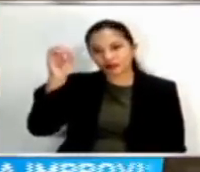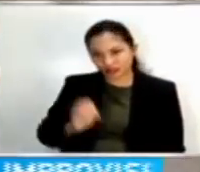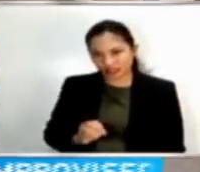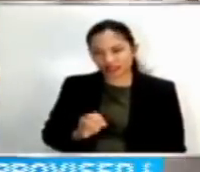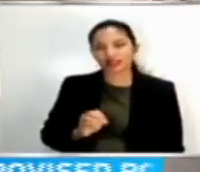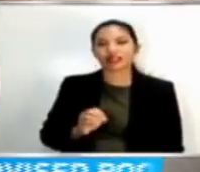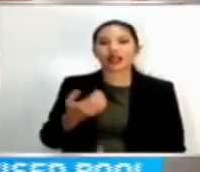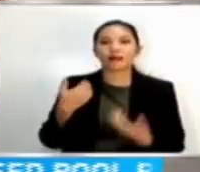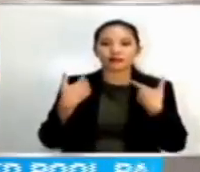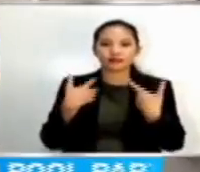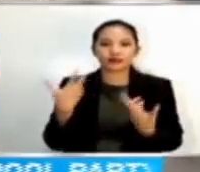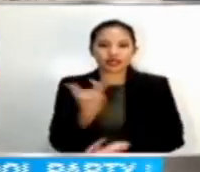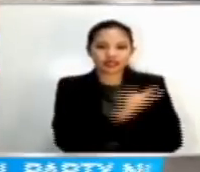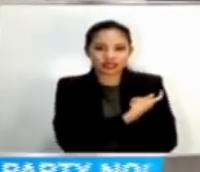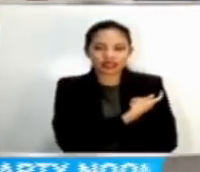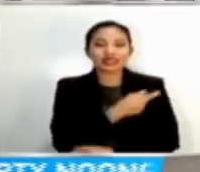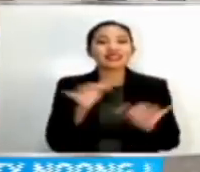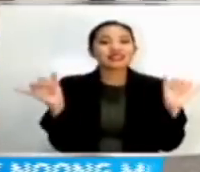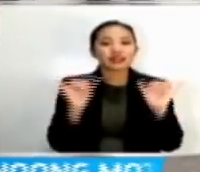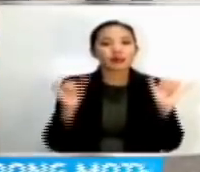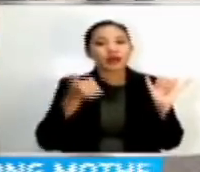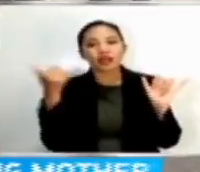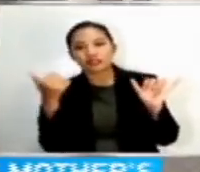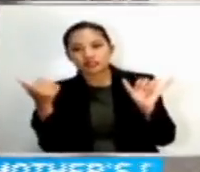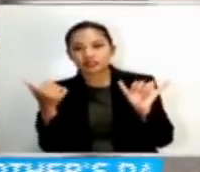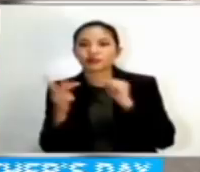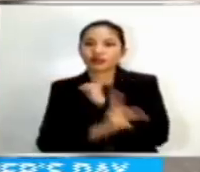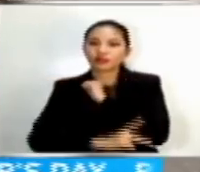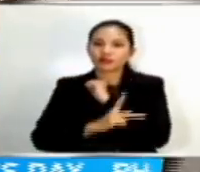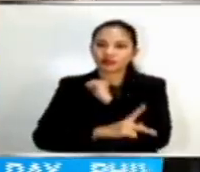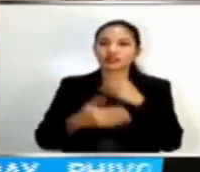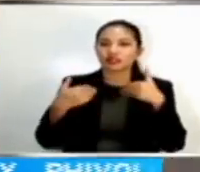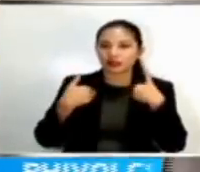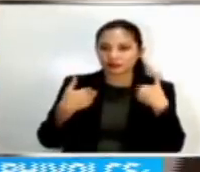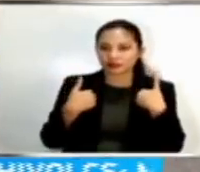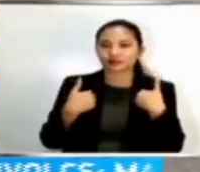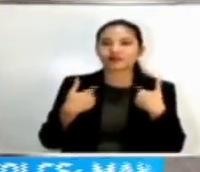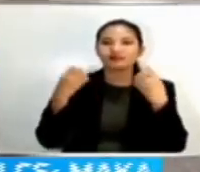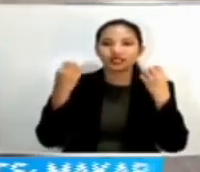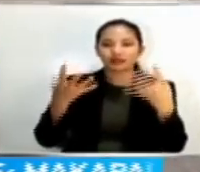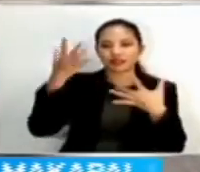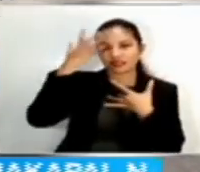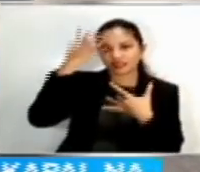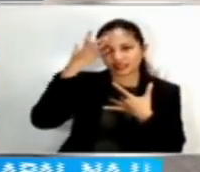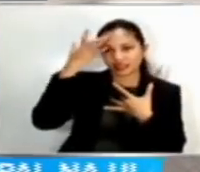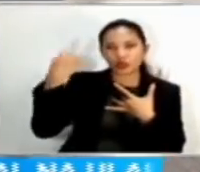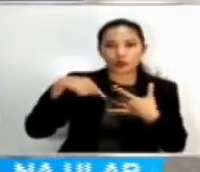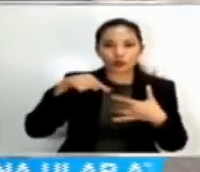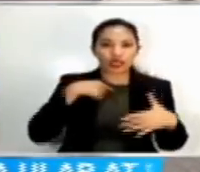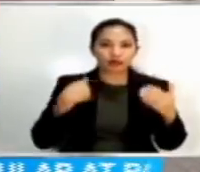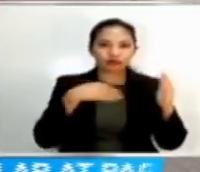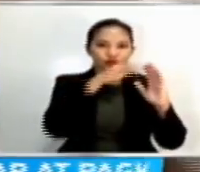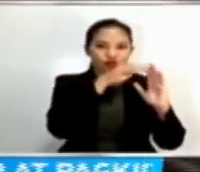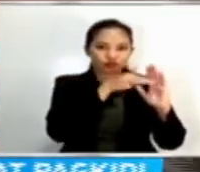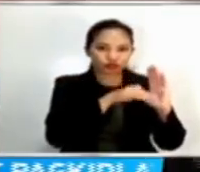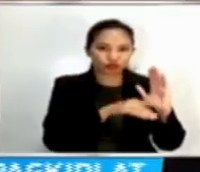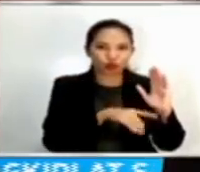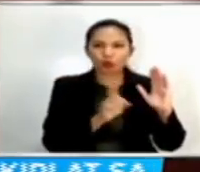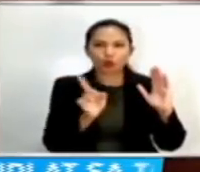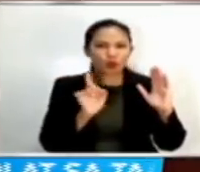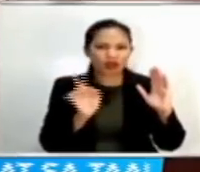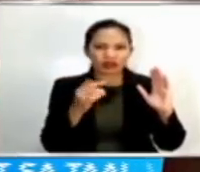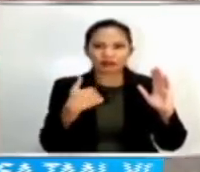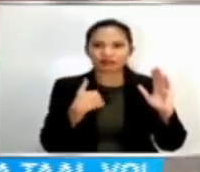risk, kasi minensure natin yung mga kung ano yung mga high risk regions or LGUs yes. For 2021. Simula